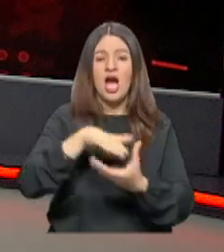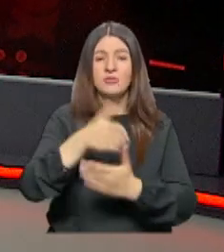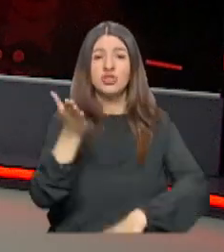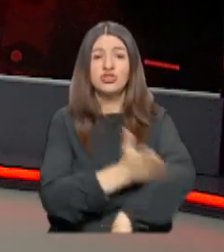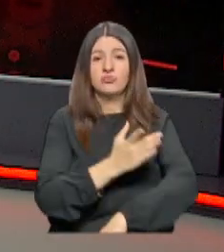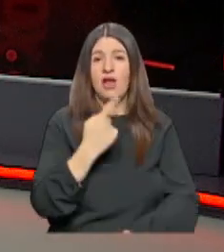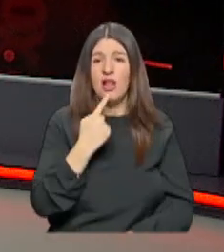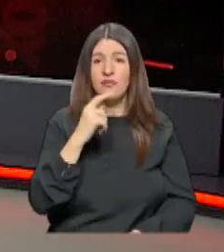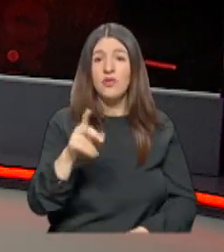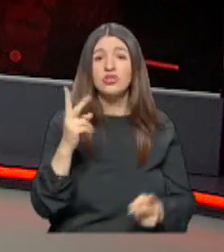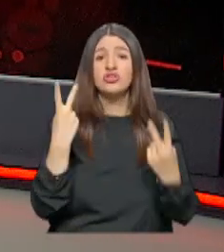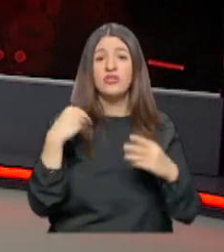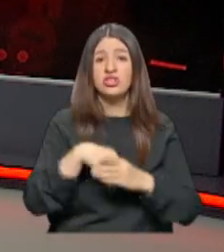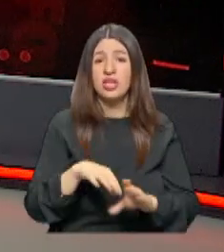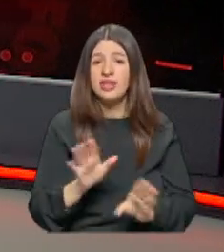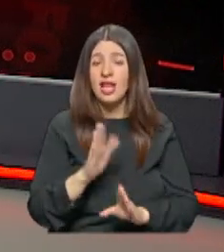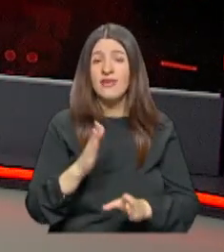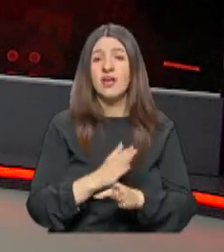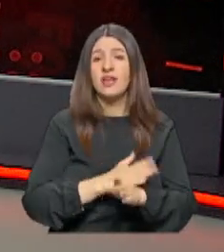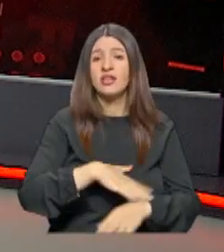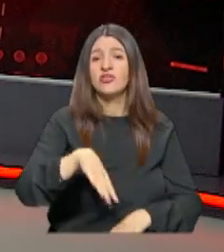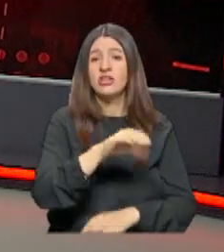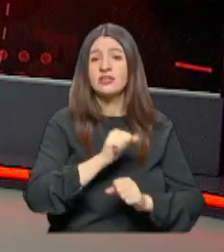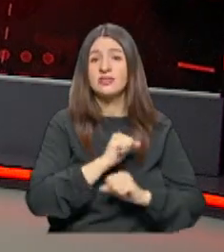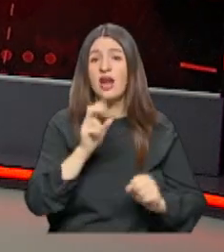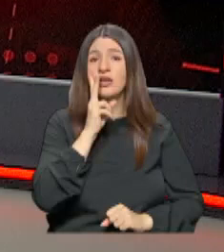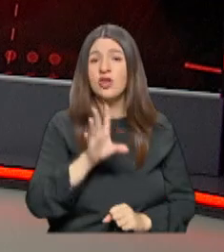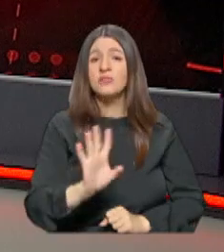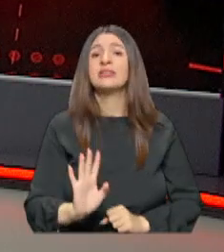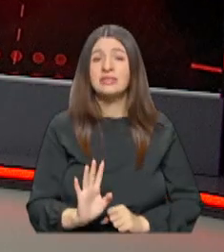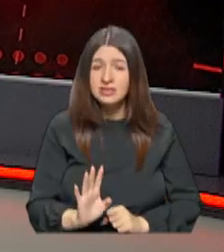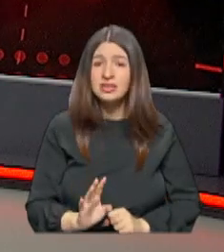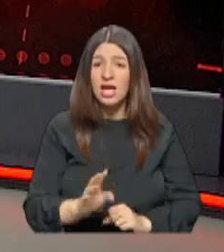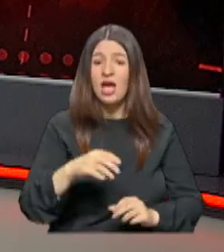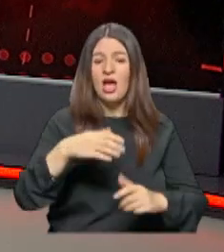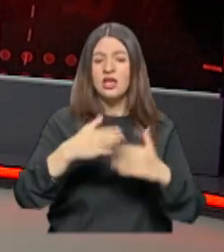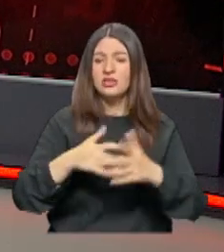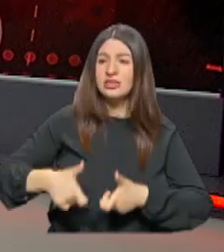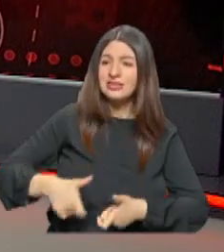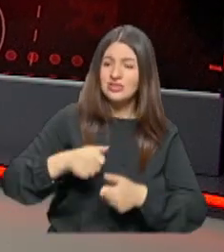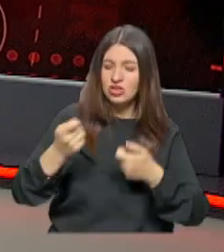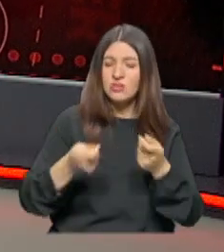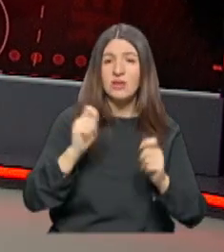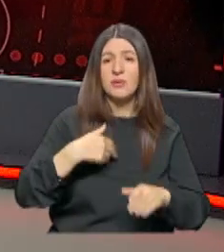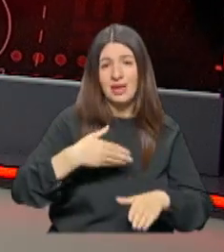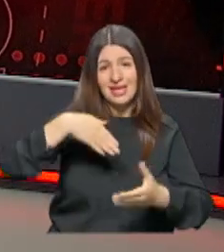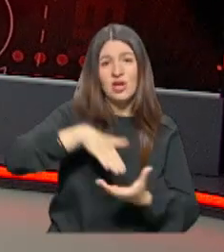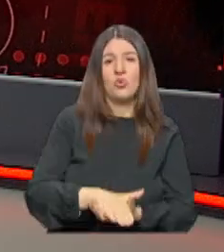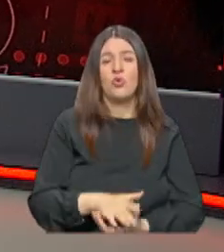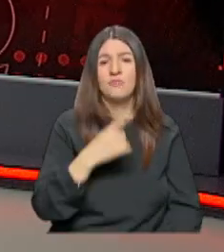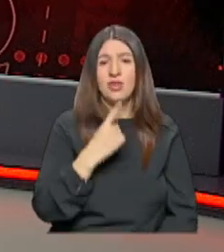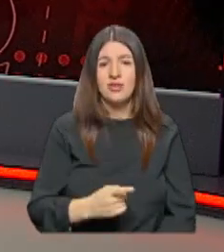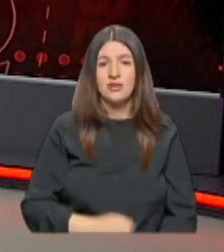yaptı. Çizmeyi şov için değil, vatandaşlarımız zarar görmesin diye altyapı çalışması yaparken giyiyorum dedi.